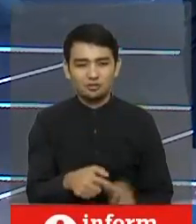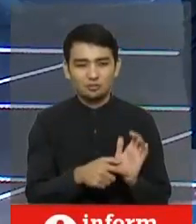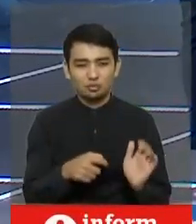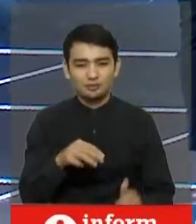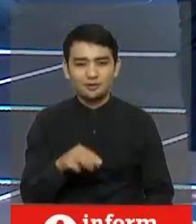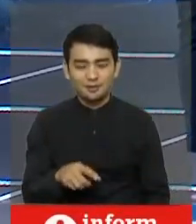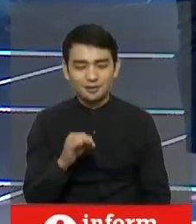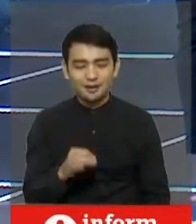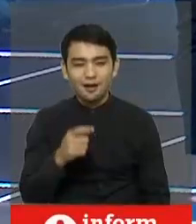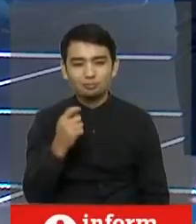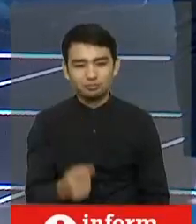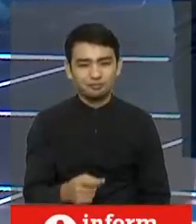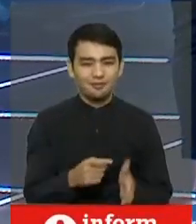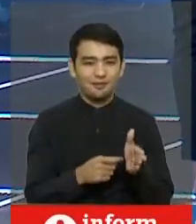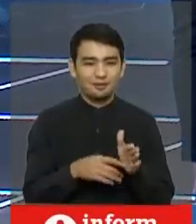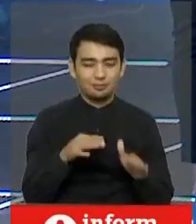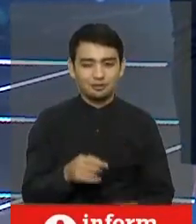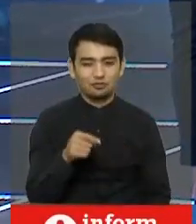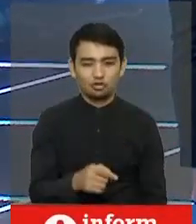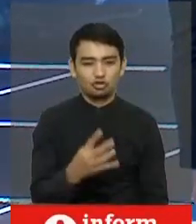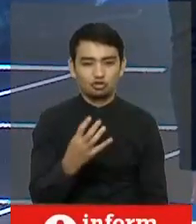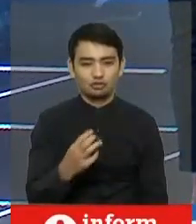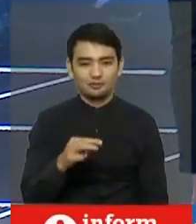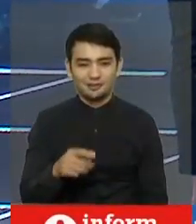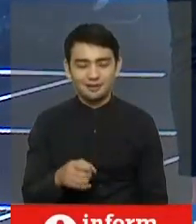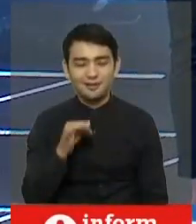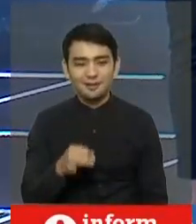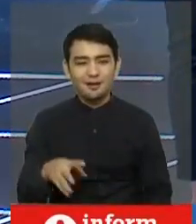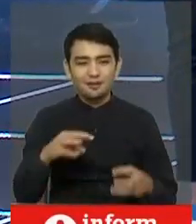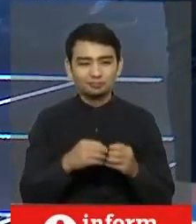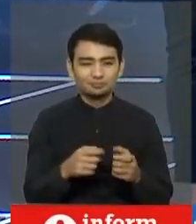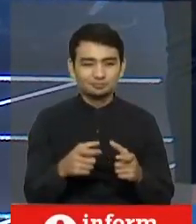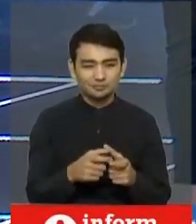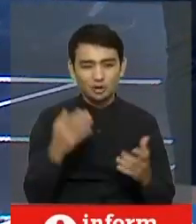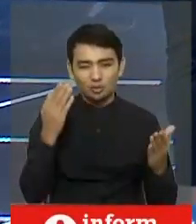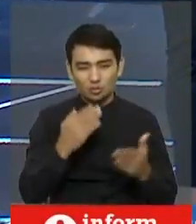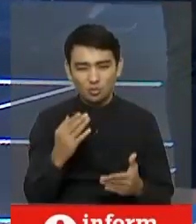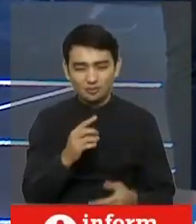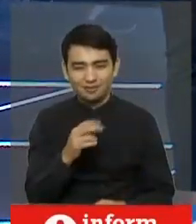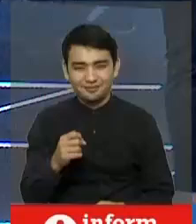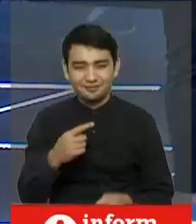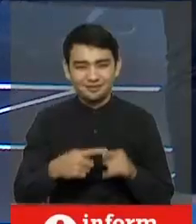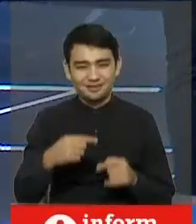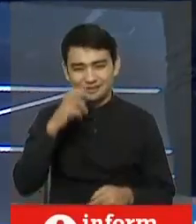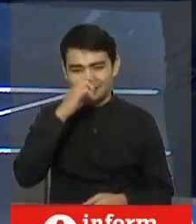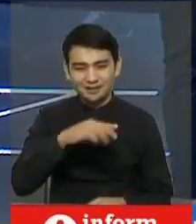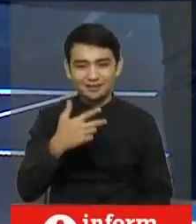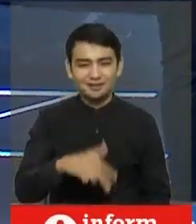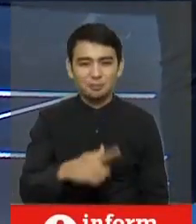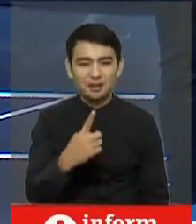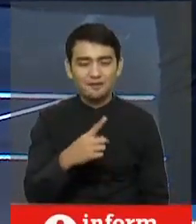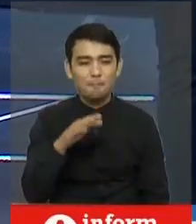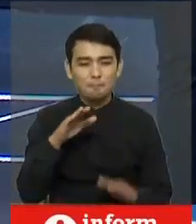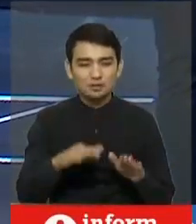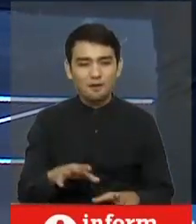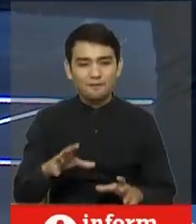тинг дешевле в ганде 1400 тенге по стоимости услуг кинотеатров наша страна зани 31е место в